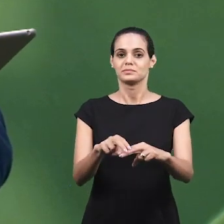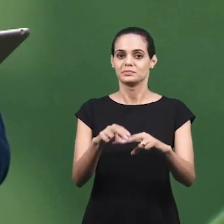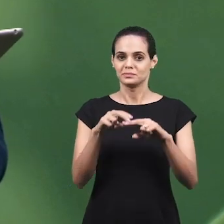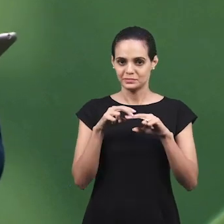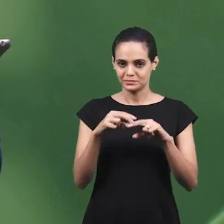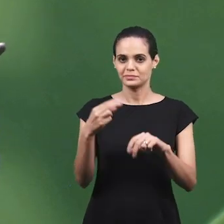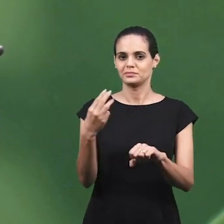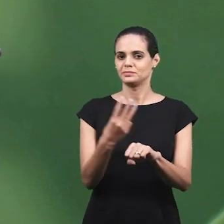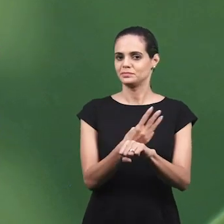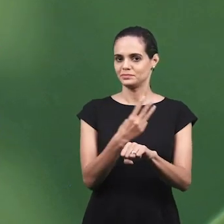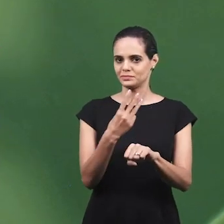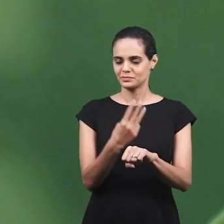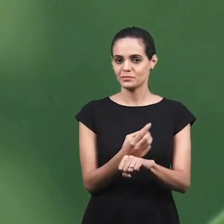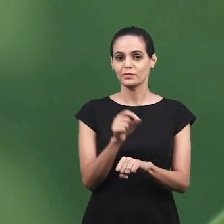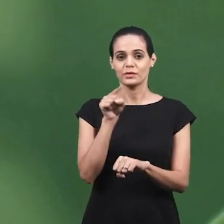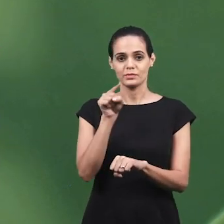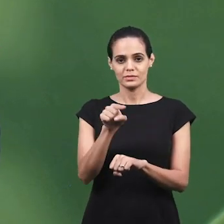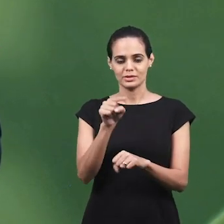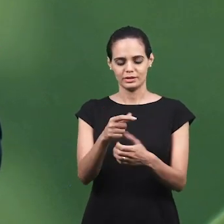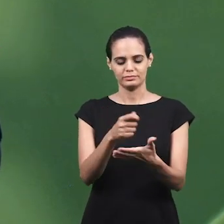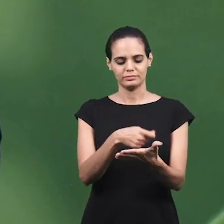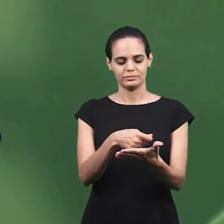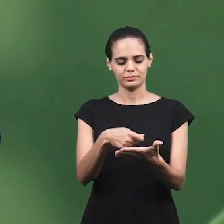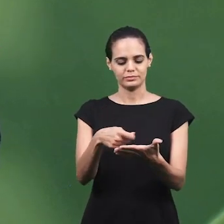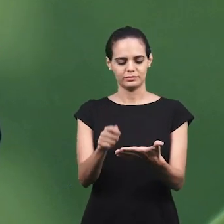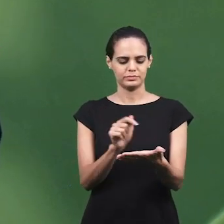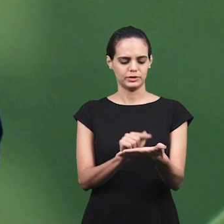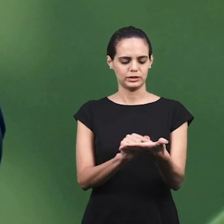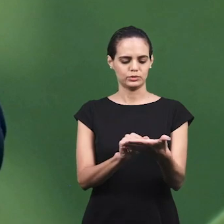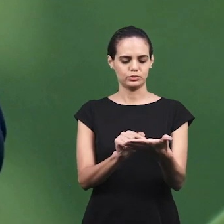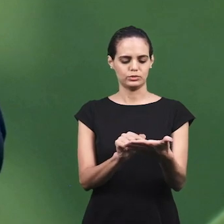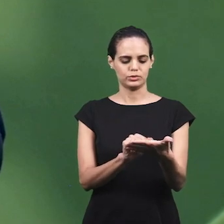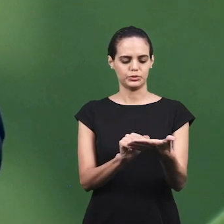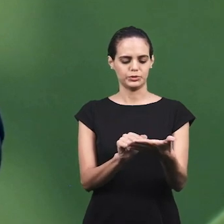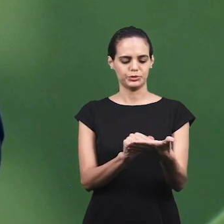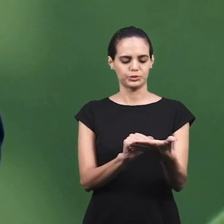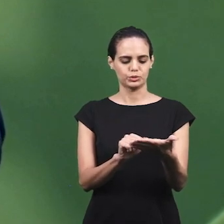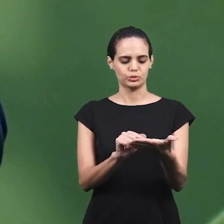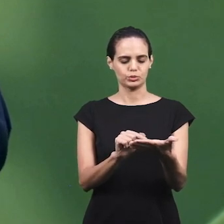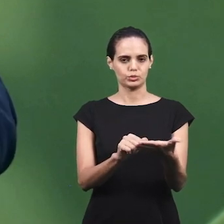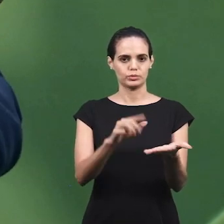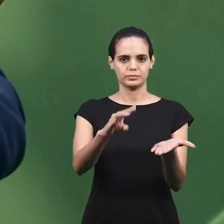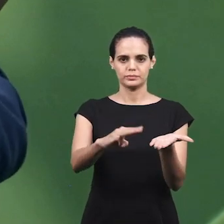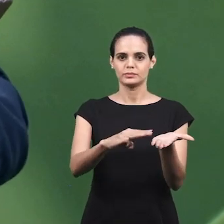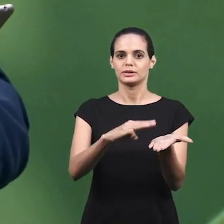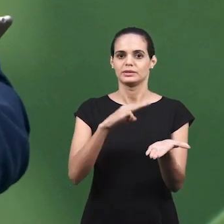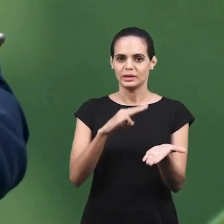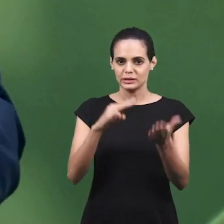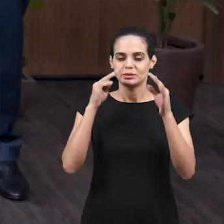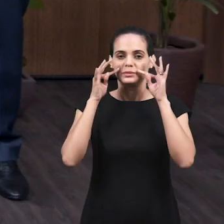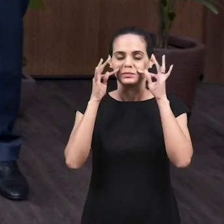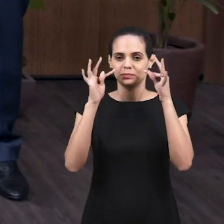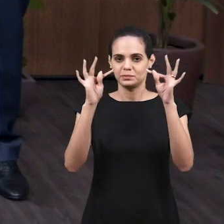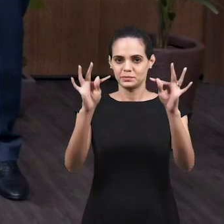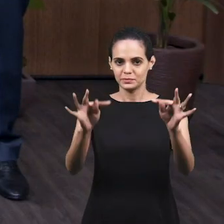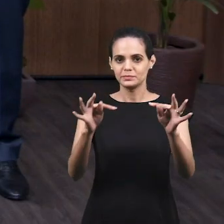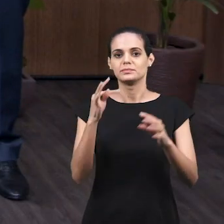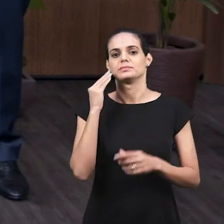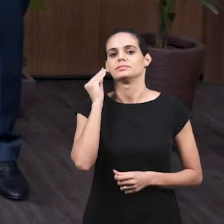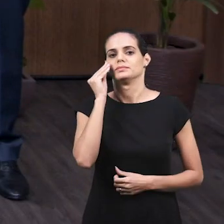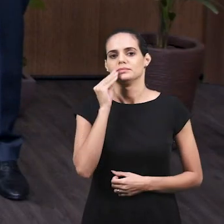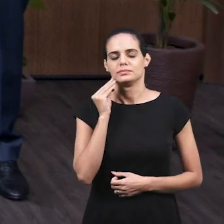WhatsApp à travers duquel vous pouvez nous envoyer un message, un